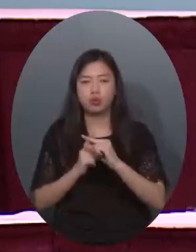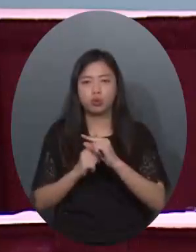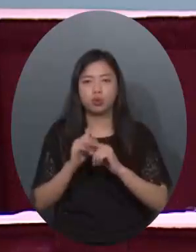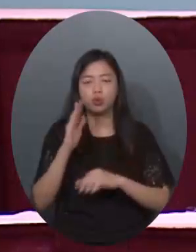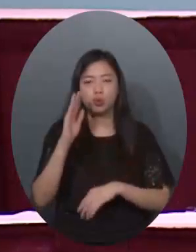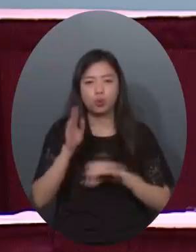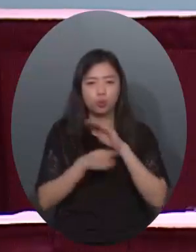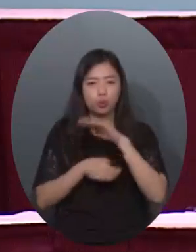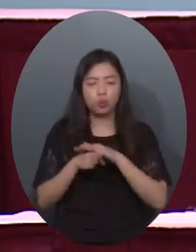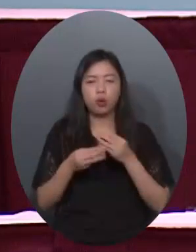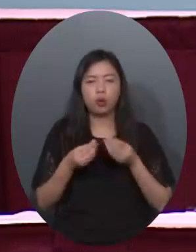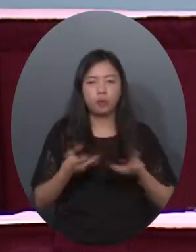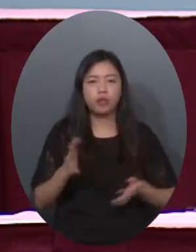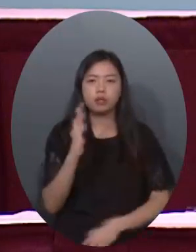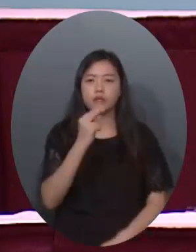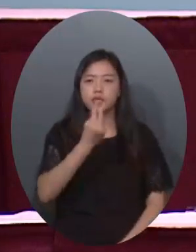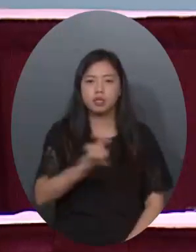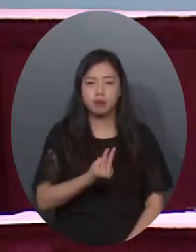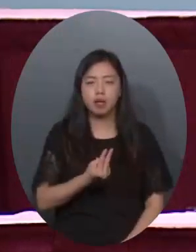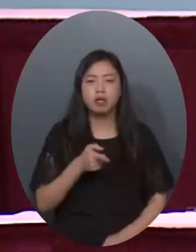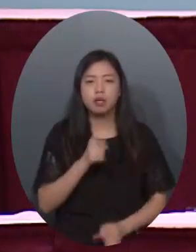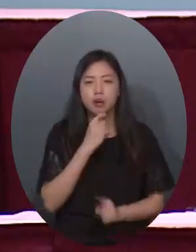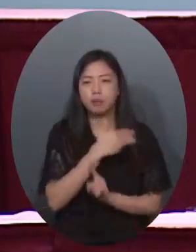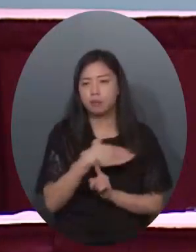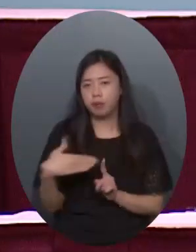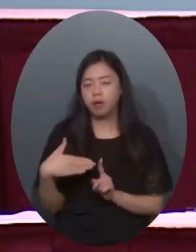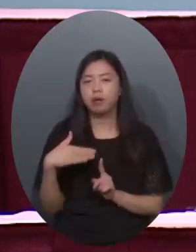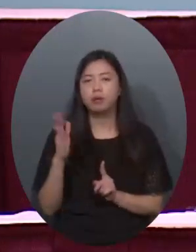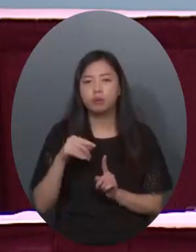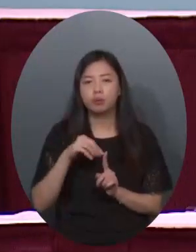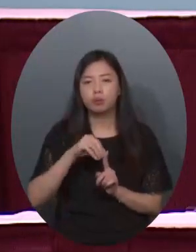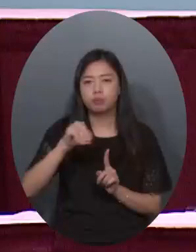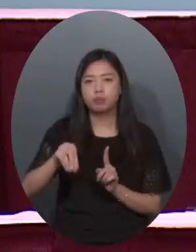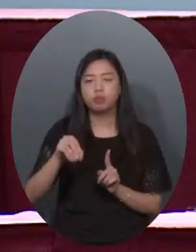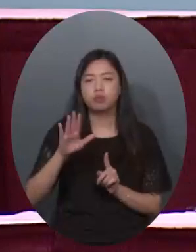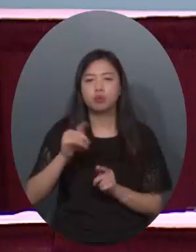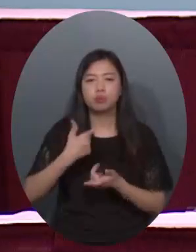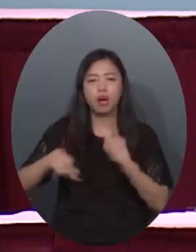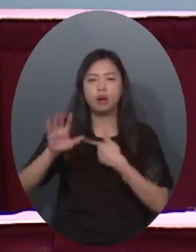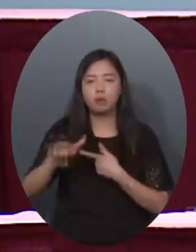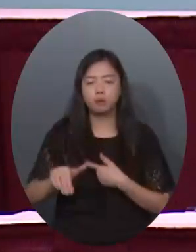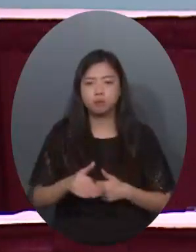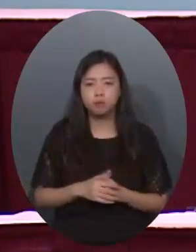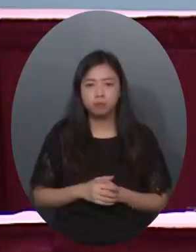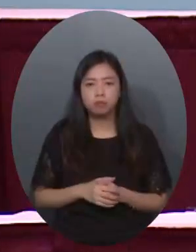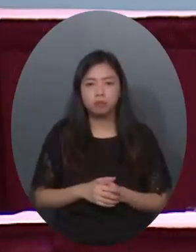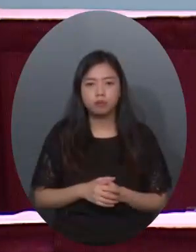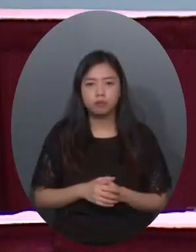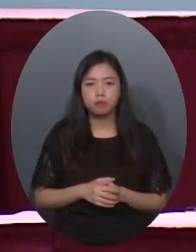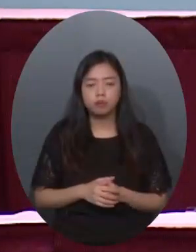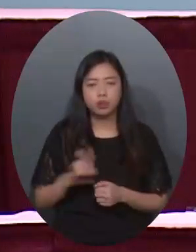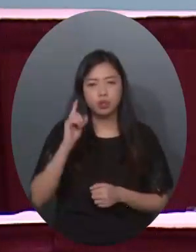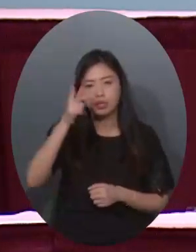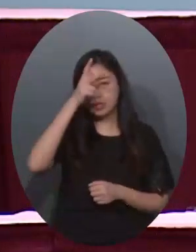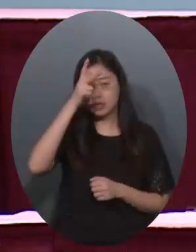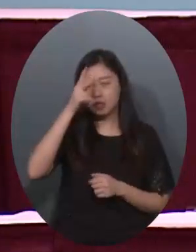20000個住宅單位，當中約一半將會是資助出售單位。為配合政府